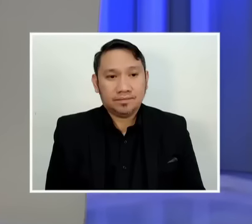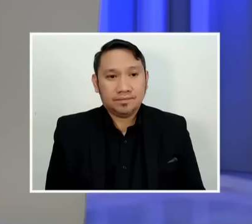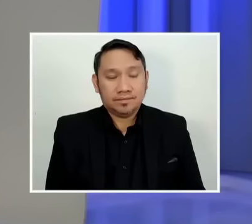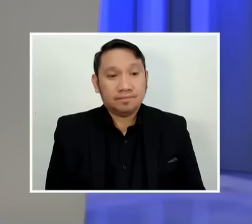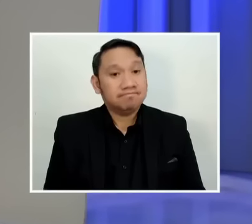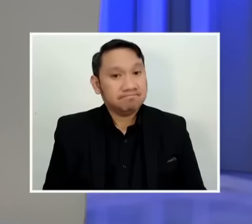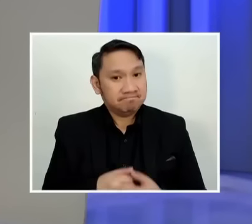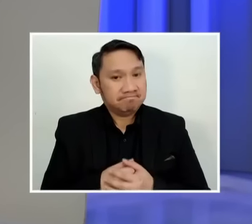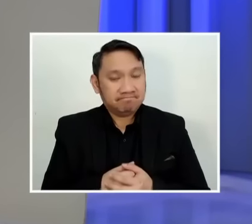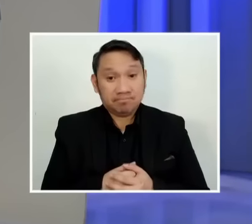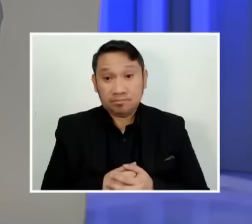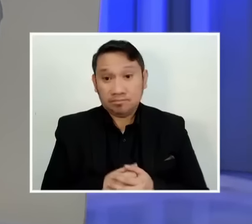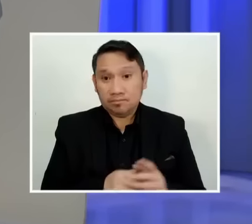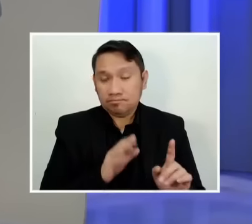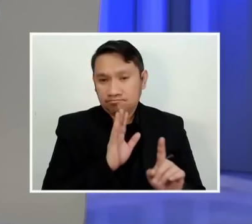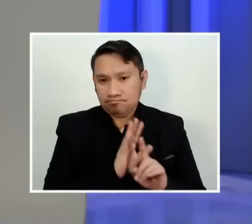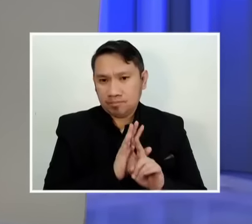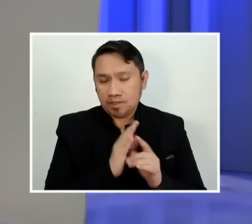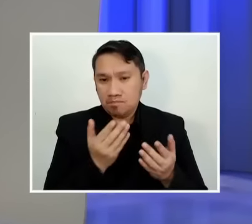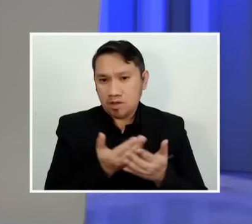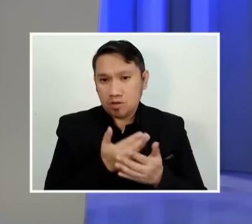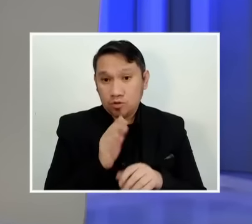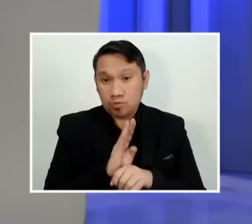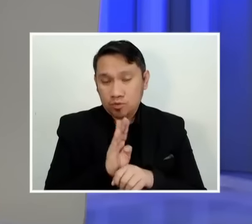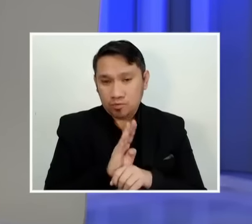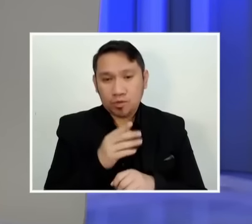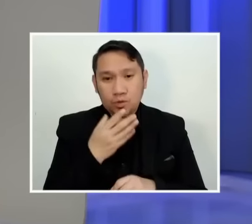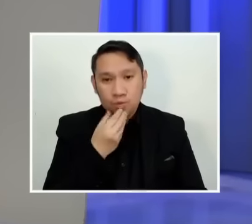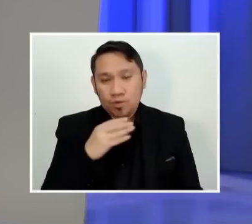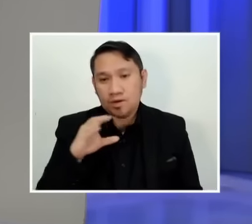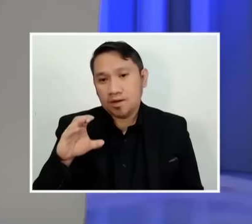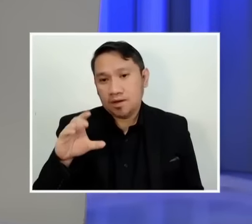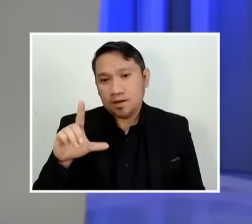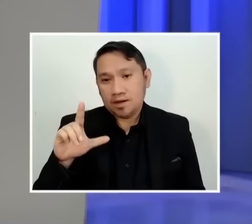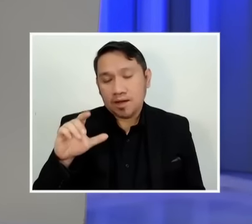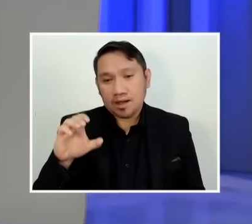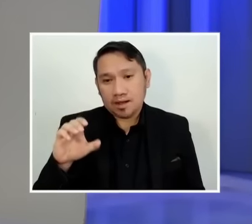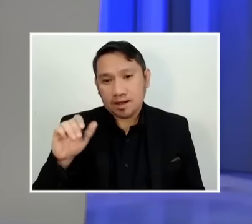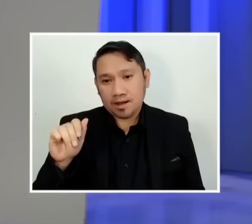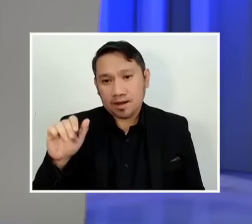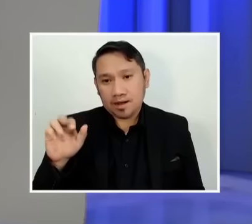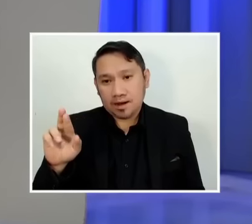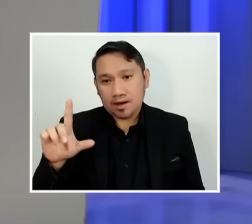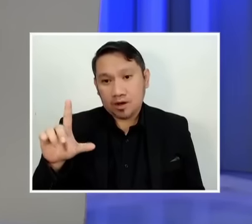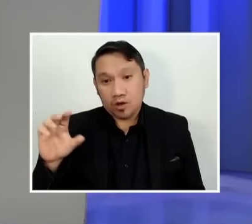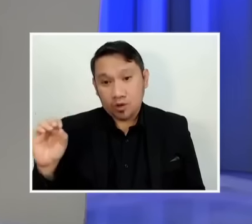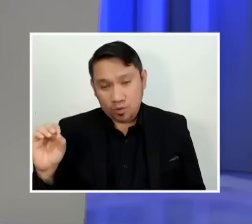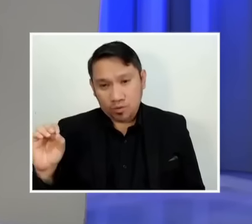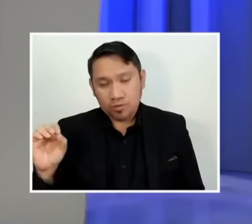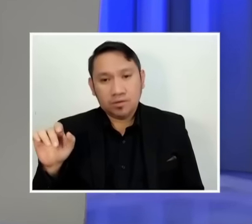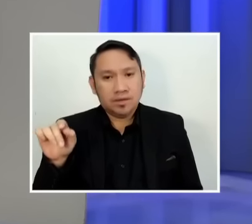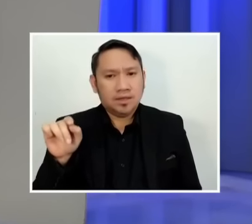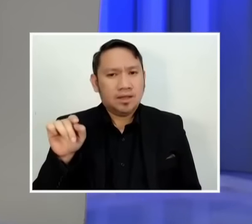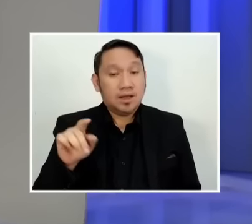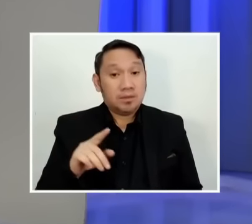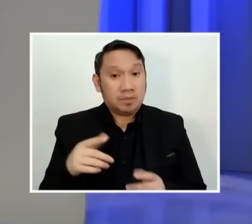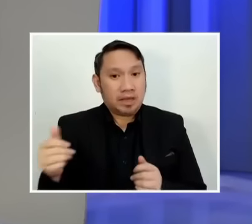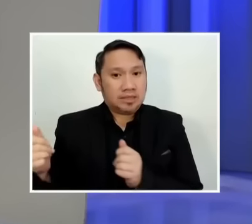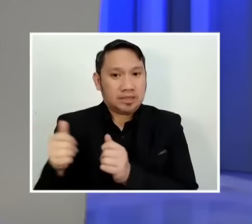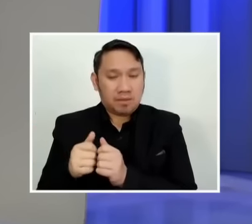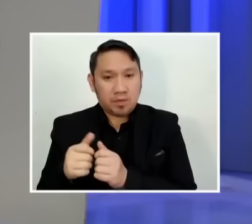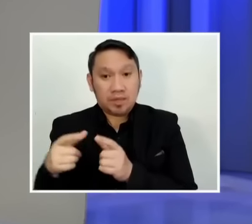Bibida sa bagong pelikula ang kapamilya actor na si Carlo Aquino kasama ang bigating Japanese actor na si